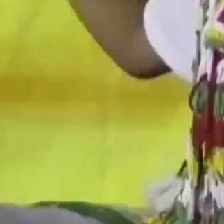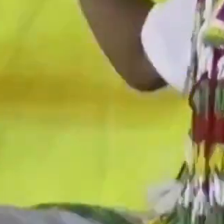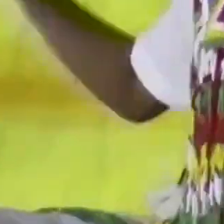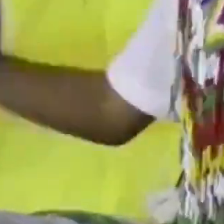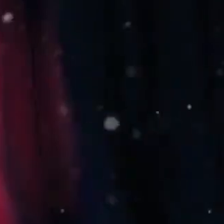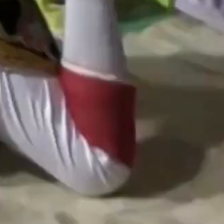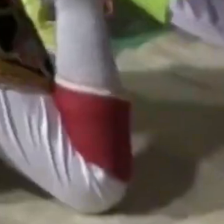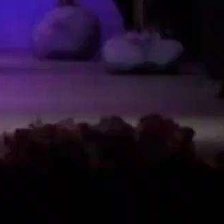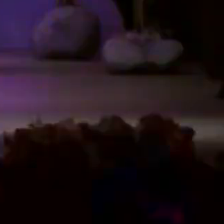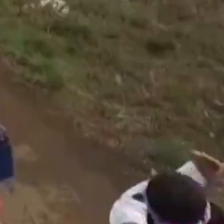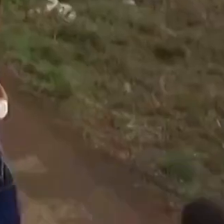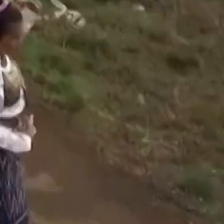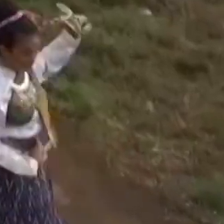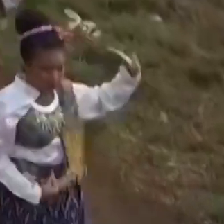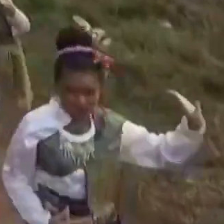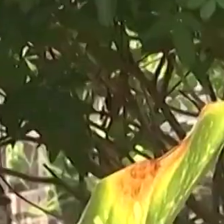ตอ spectacular?